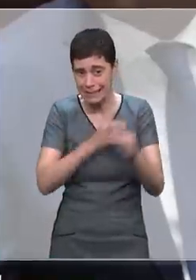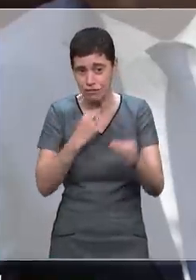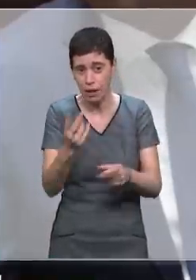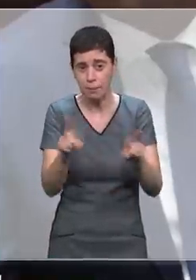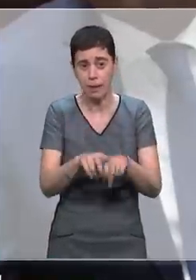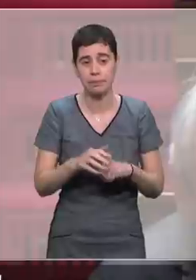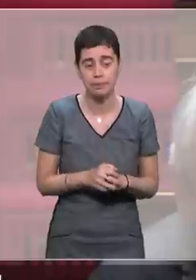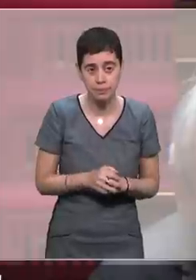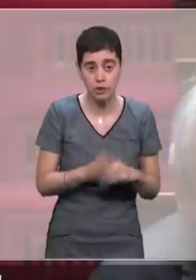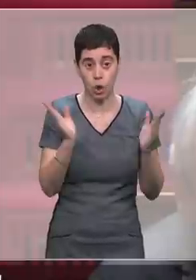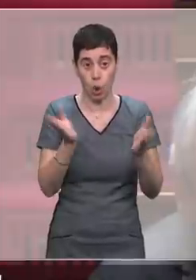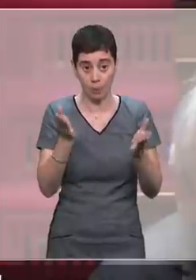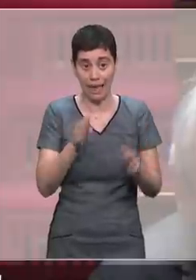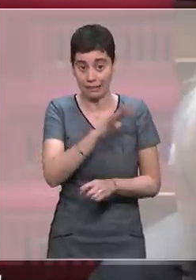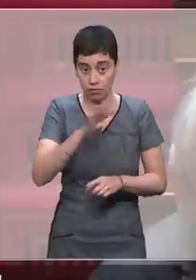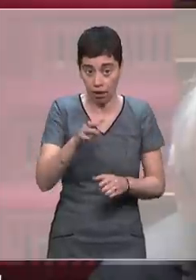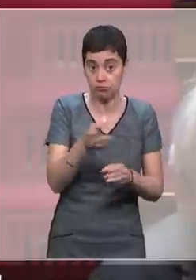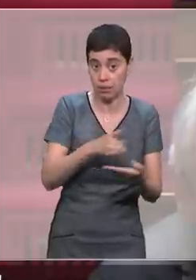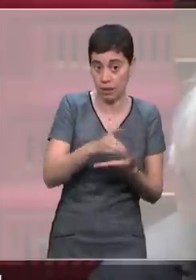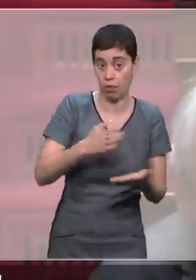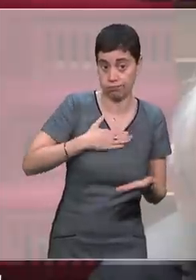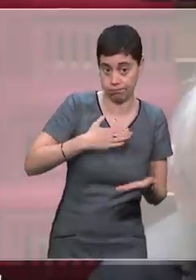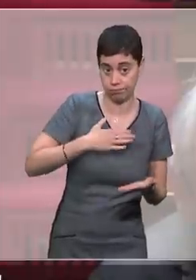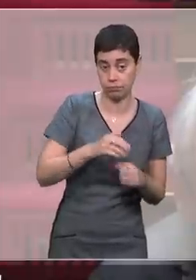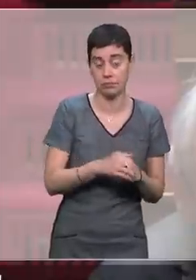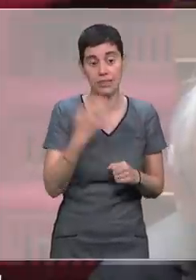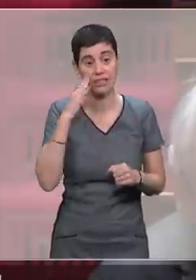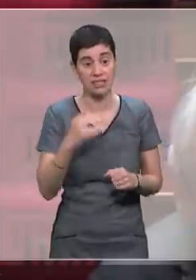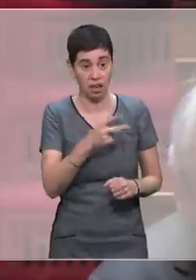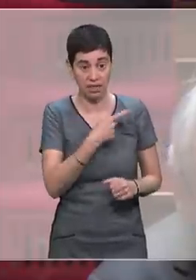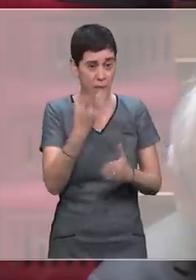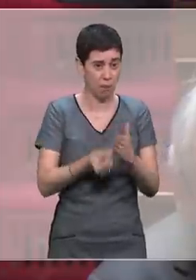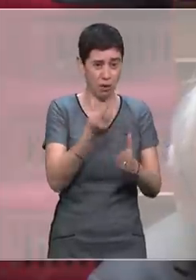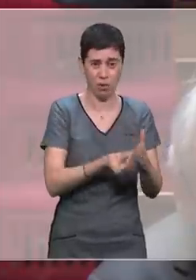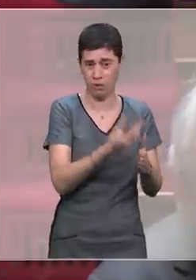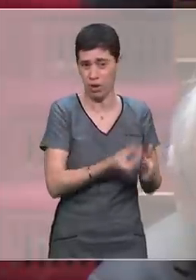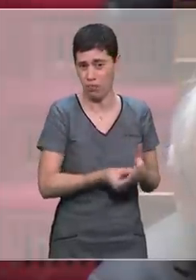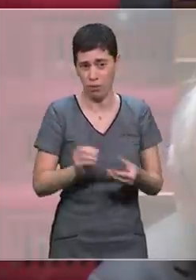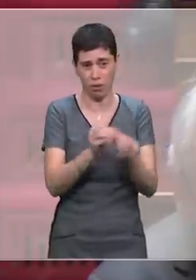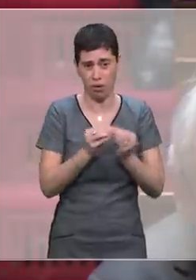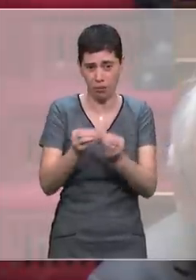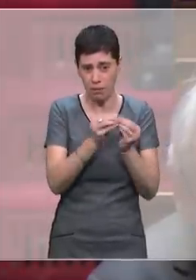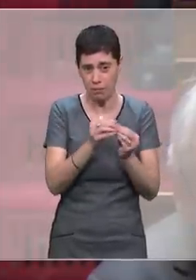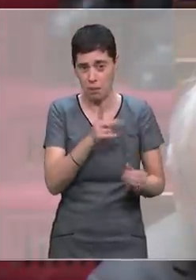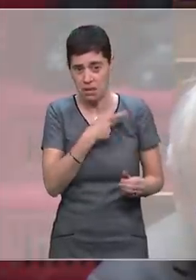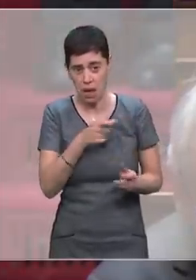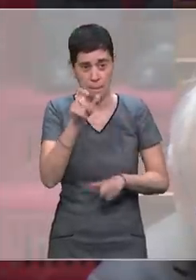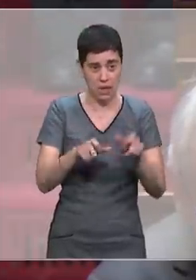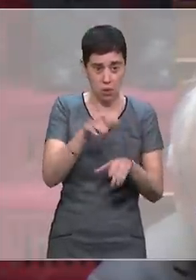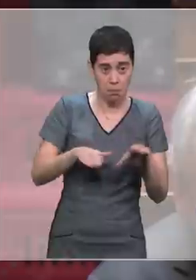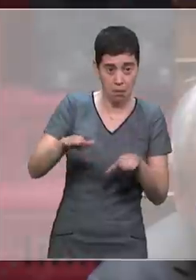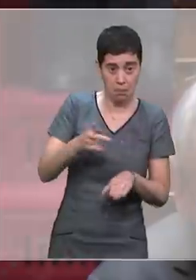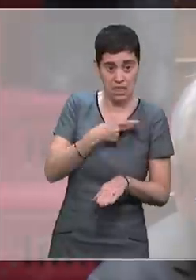l'hôpital de Loire-Atlantique, où suroccupation et pénurie médicale sont le lot quotidien, où des médecins et paramédicaux s'évertuent